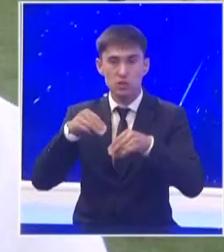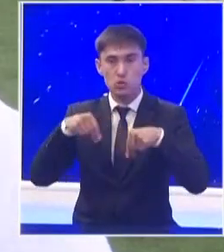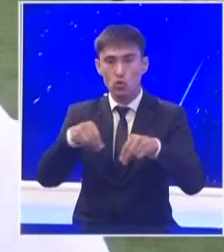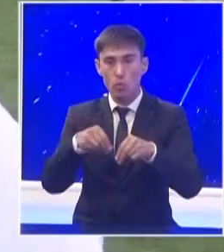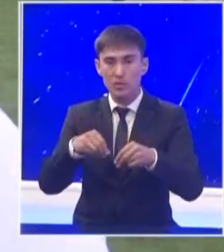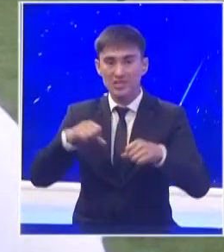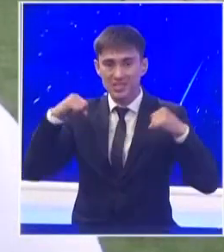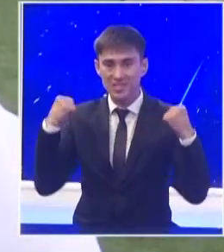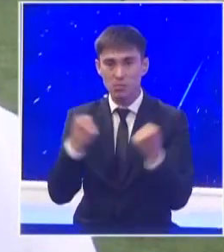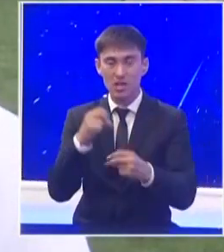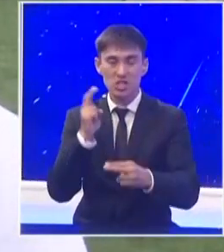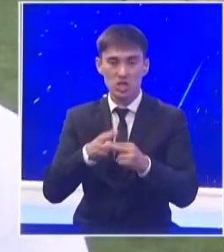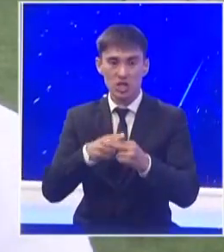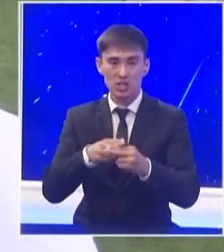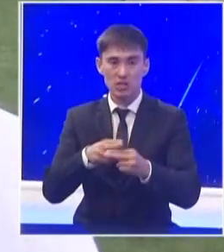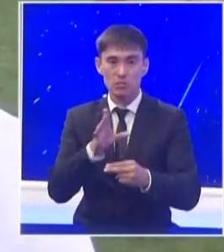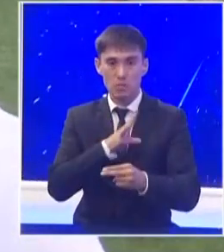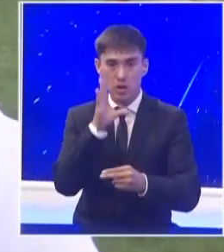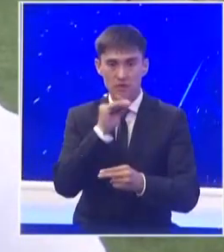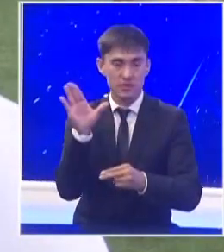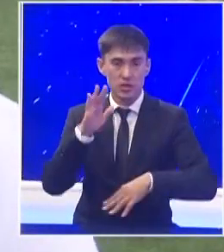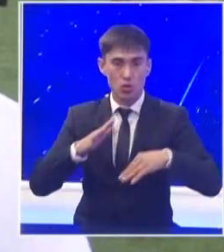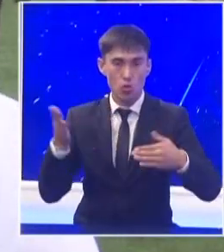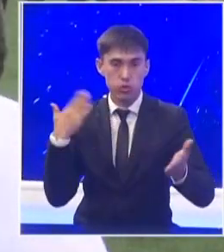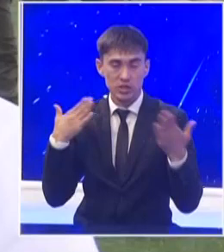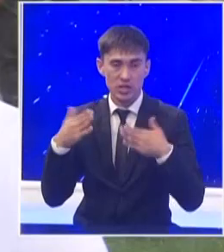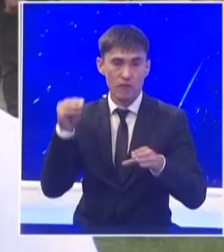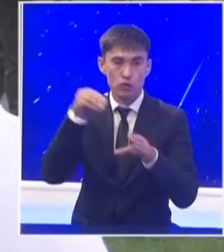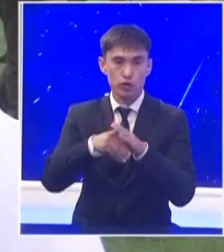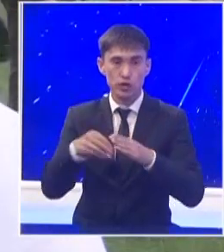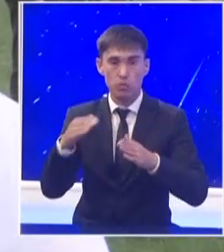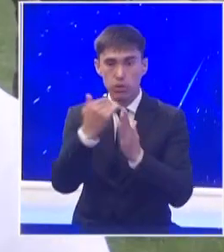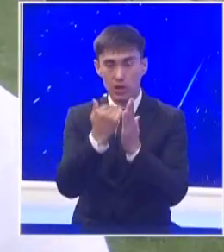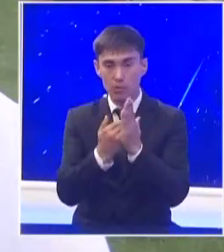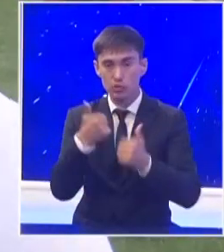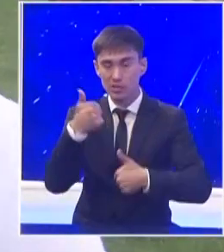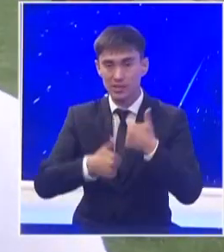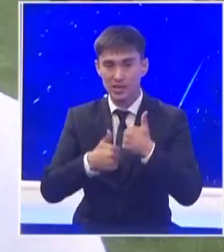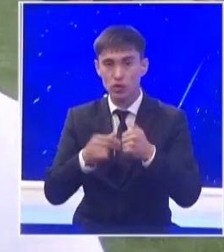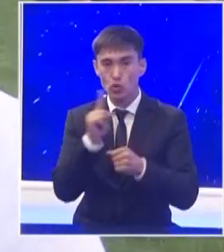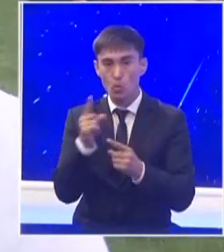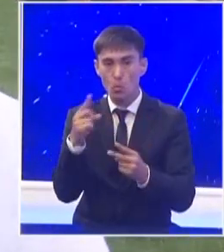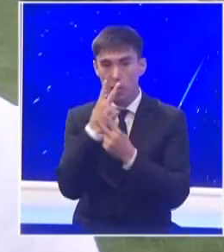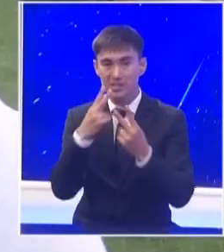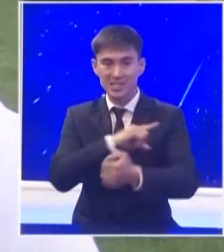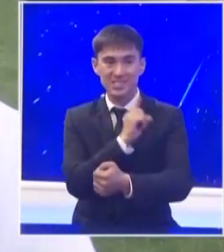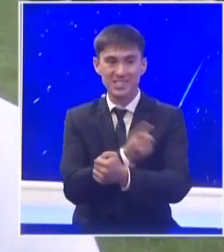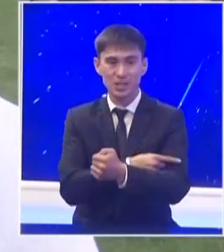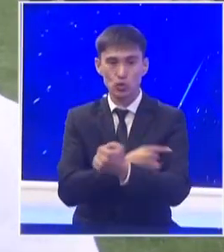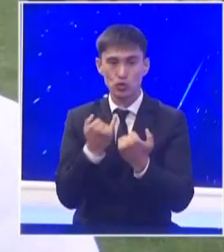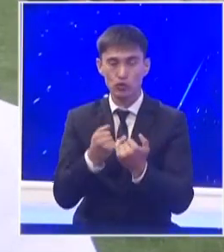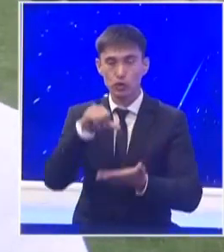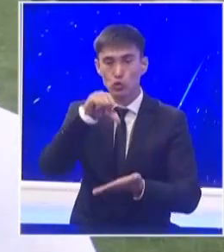также сгибать и разгибать железные прутья. Все эти упражнения мы включили в программу нынешних состязаний, чтобы показать силу и удаль